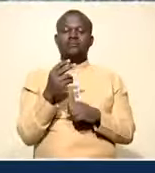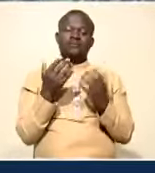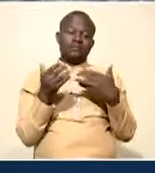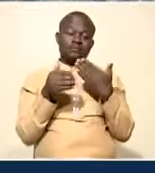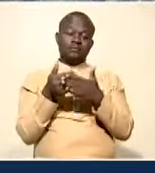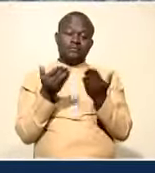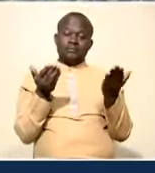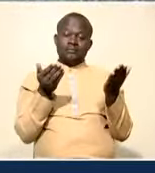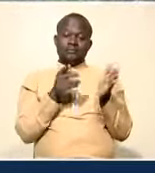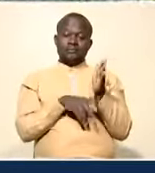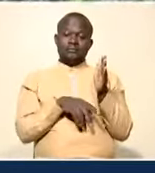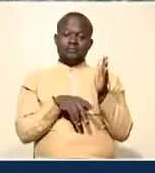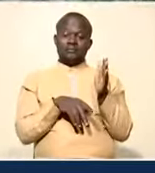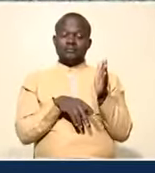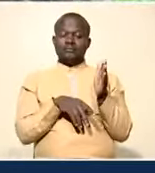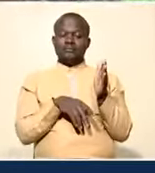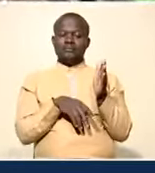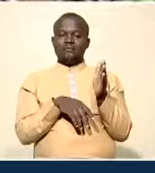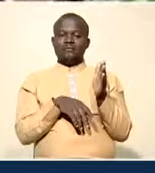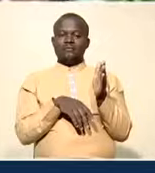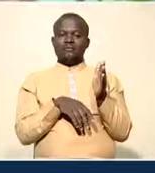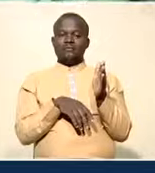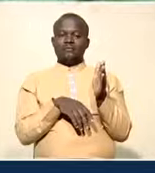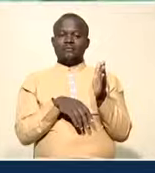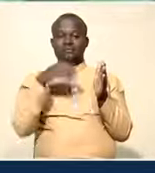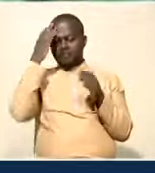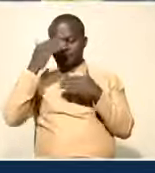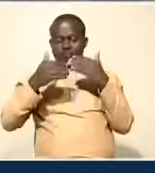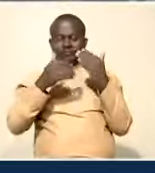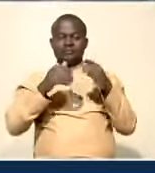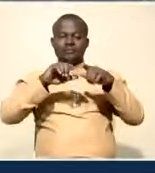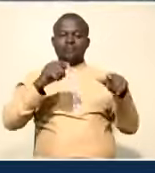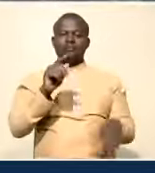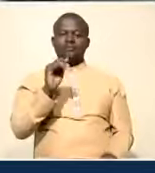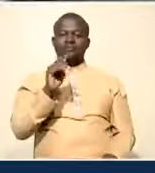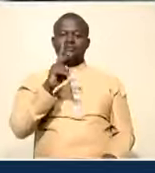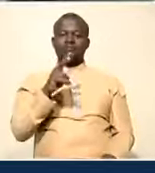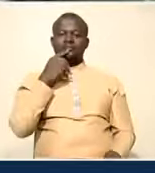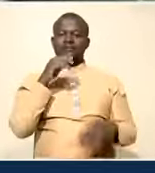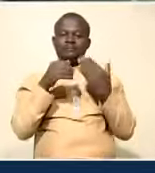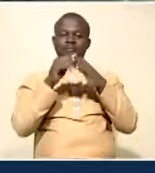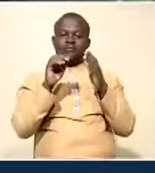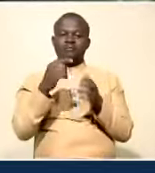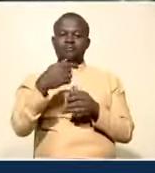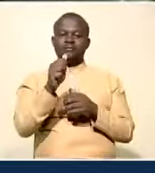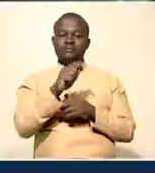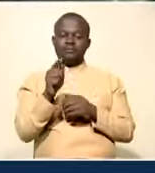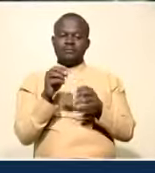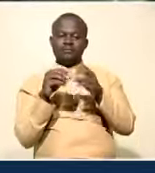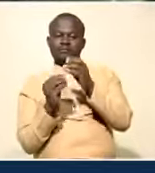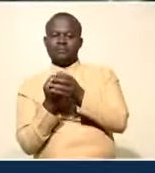haba ari ka kuko ari hafi ya lake kivu risque yo kuvuga ngo na gazi